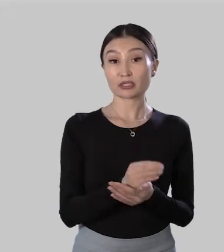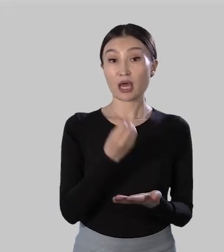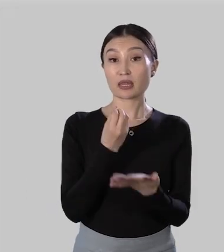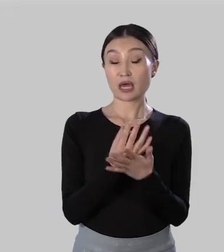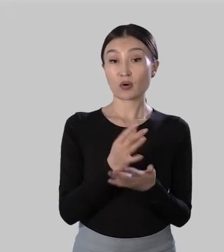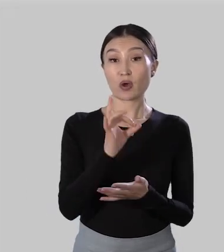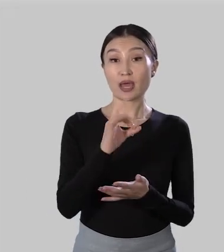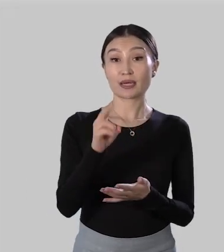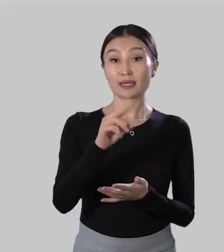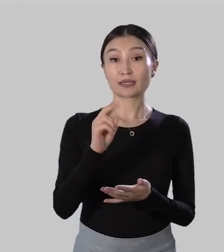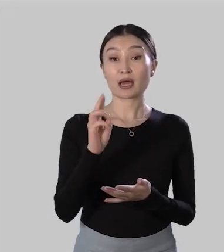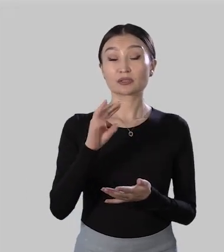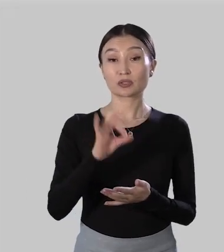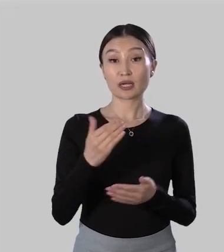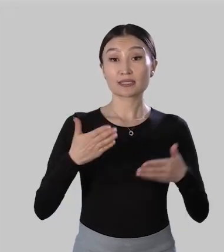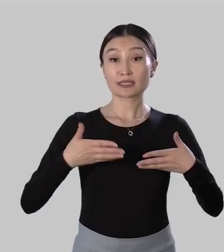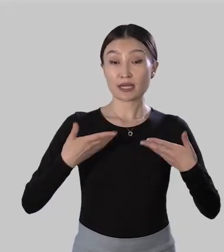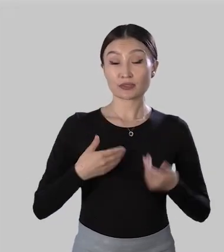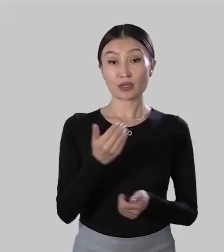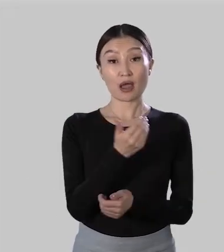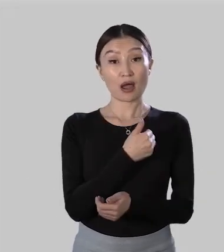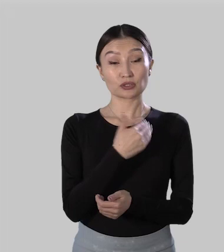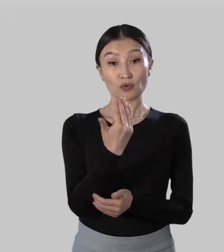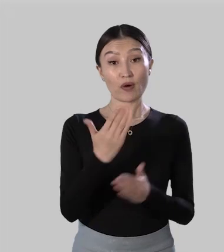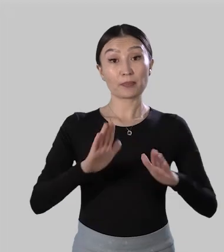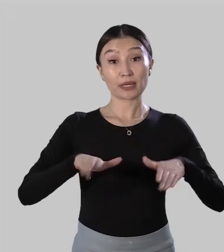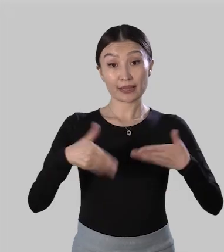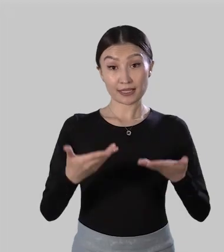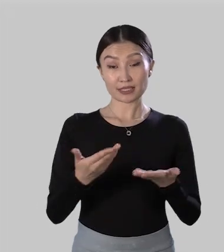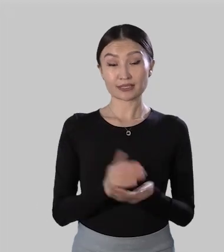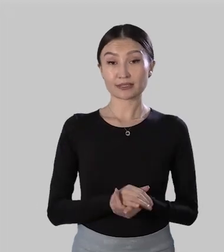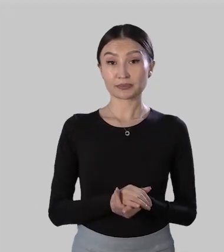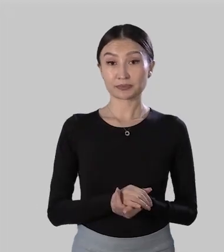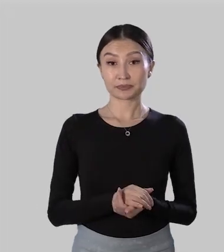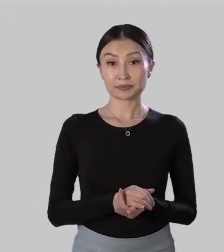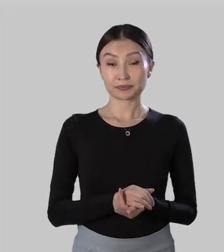Дорогой редактор газеты N, здравствуйте. Я хочу вам